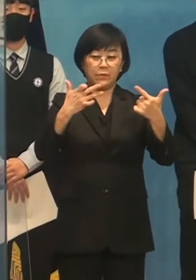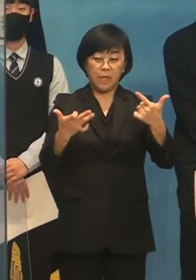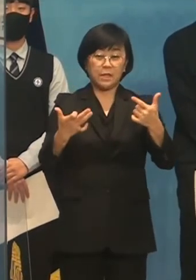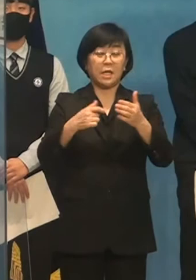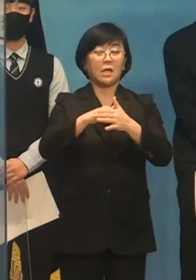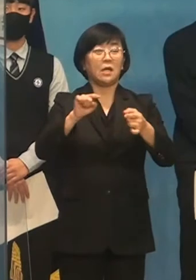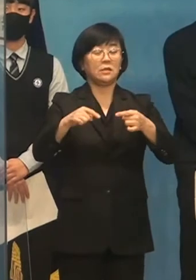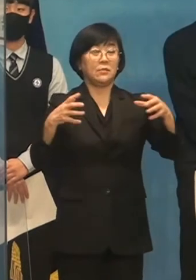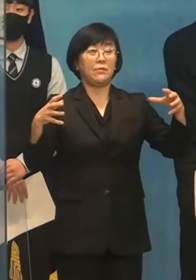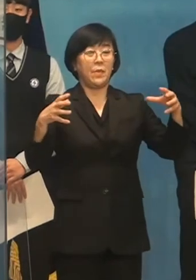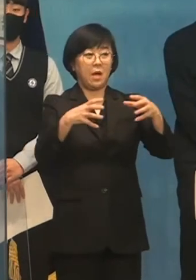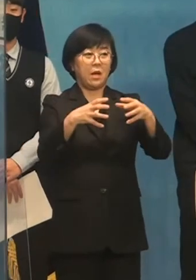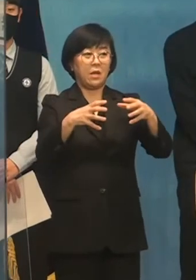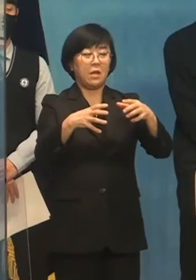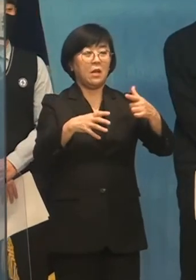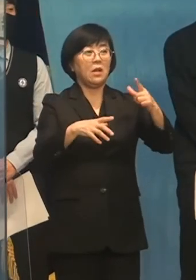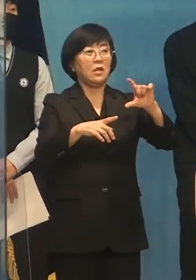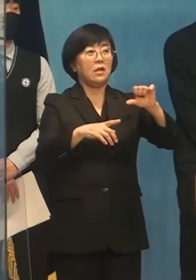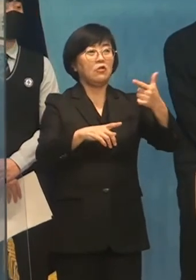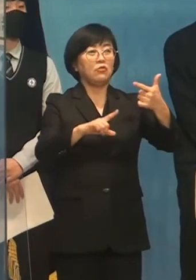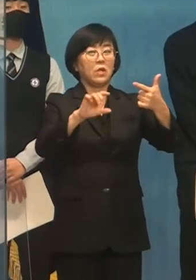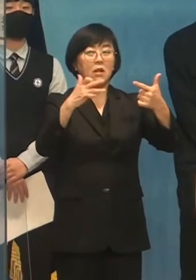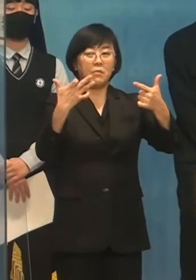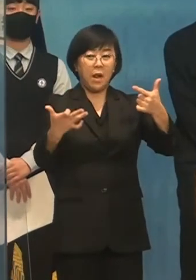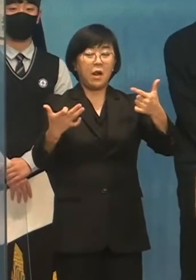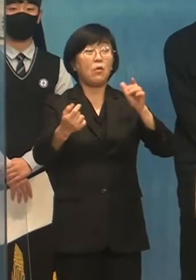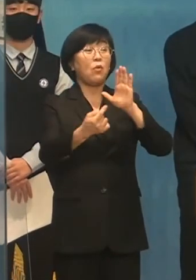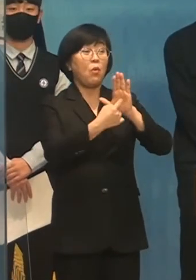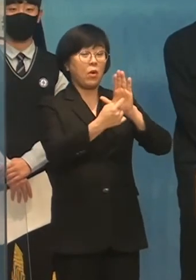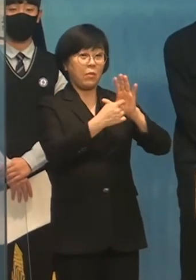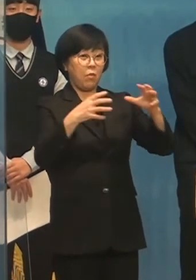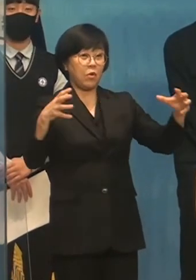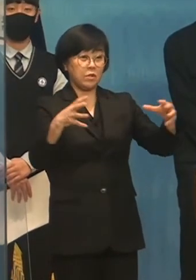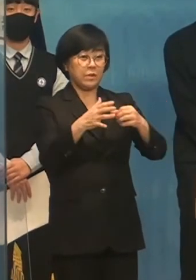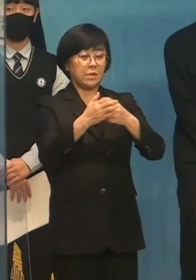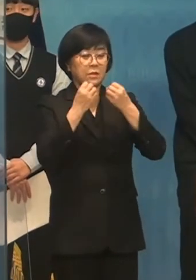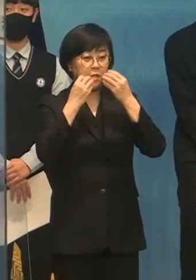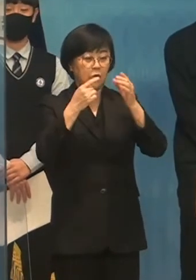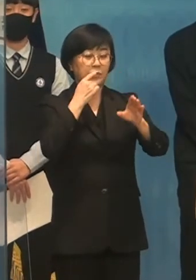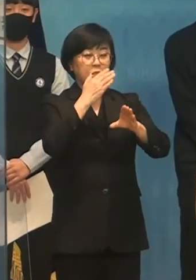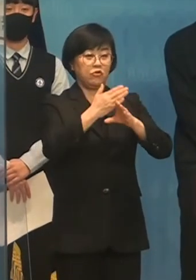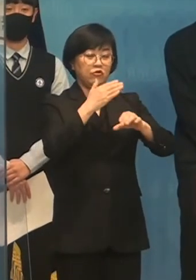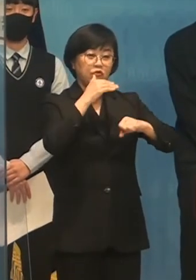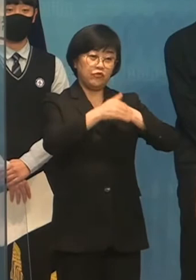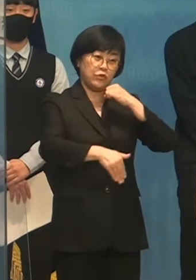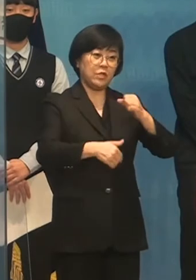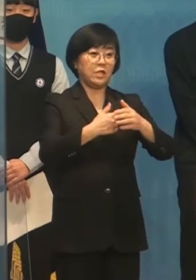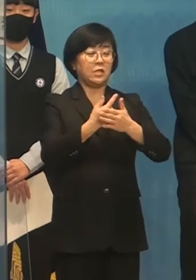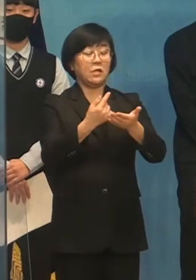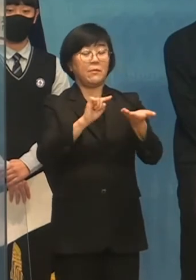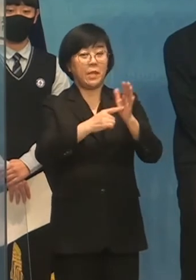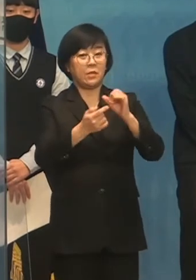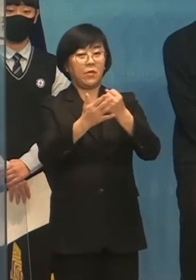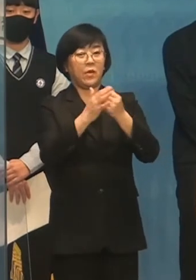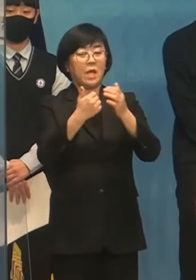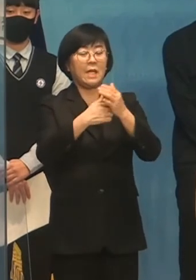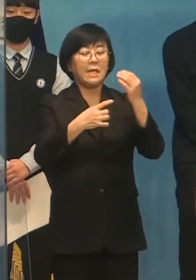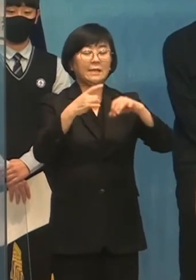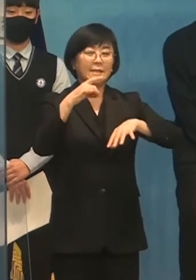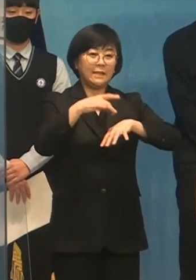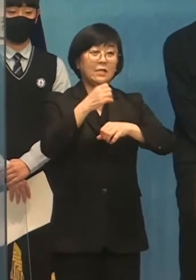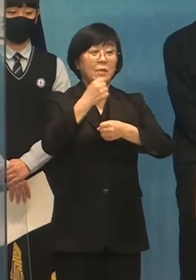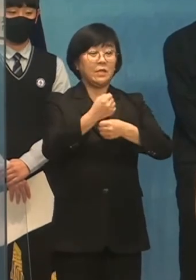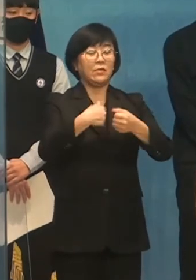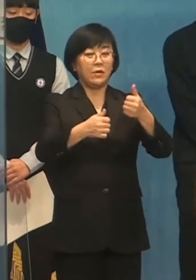청소년으로 구성된 1618위원회를 공개 모집합니다. 새로운 민주주의를 꽃피우고 청소년 정치 문화의 기틀을 다질